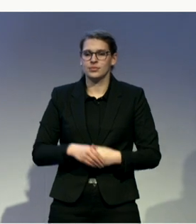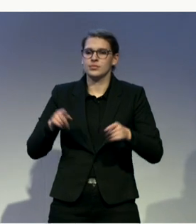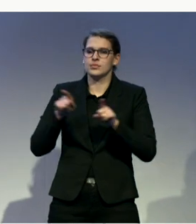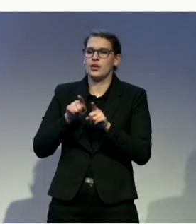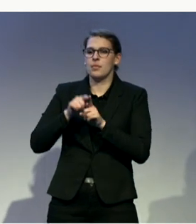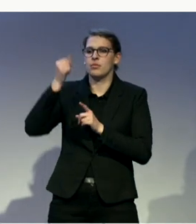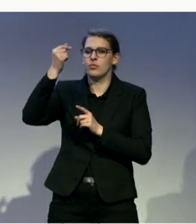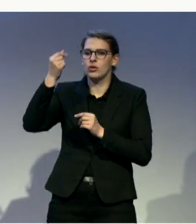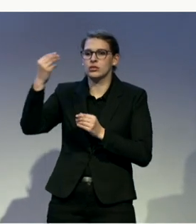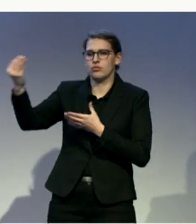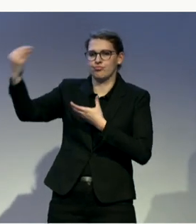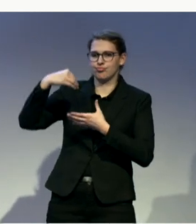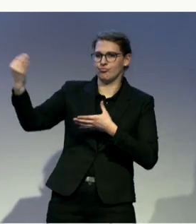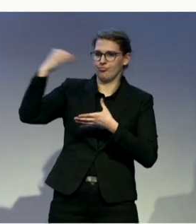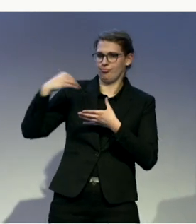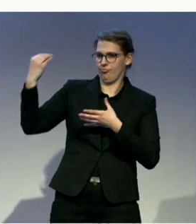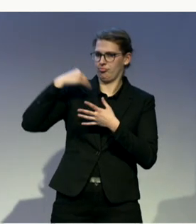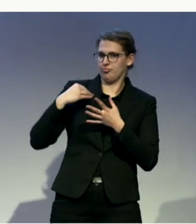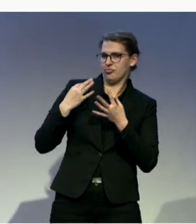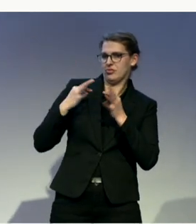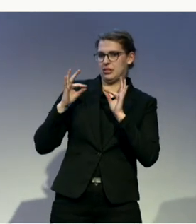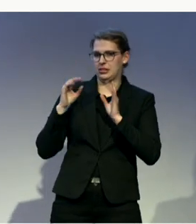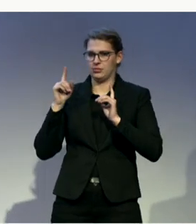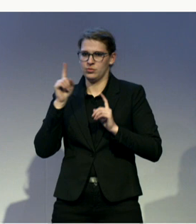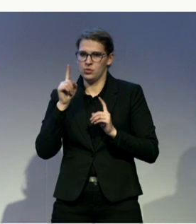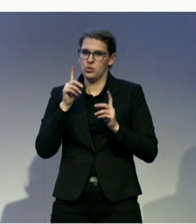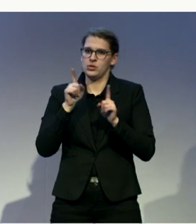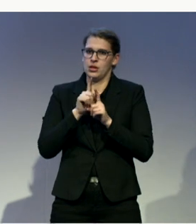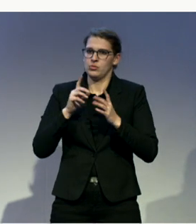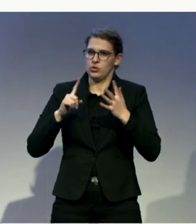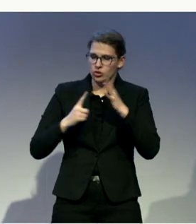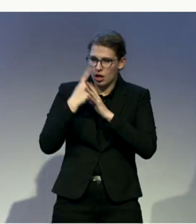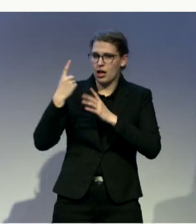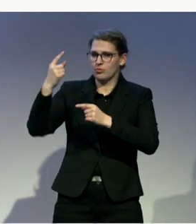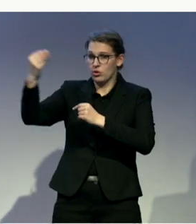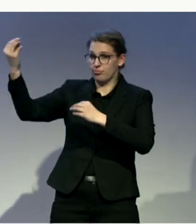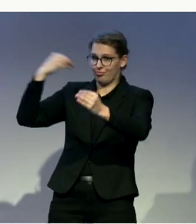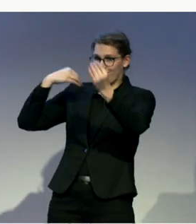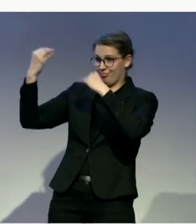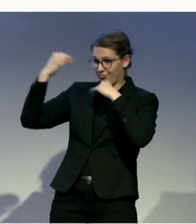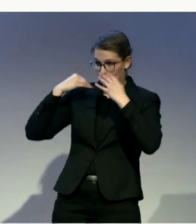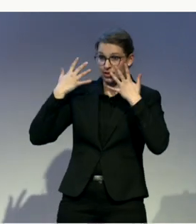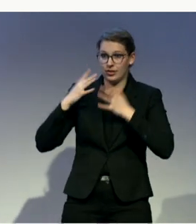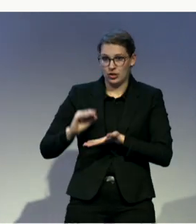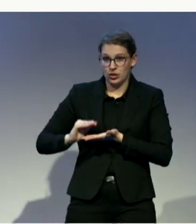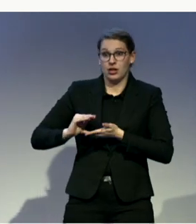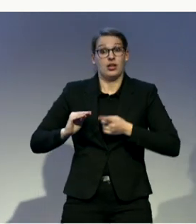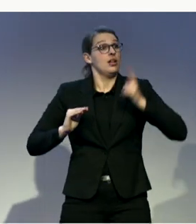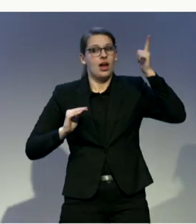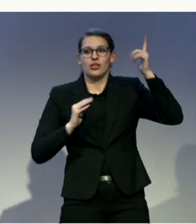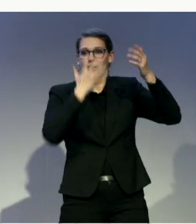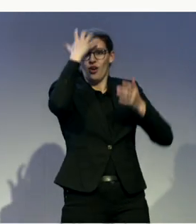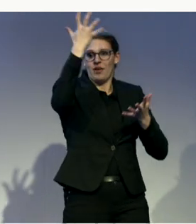model is to include this to the state program and provide the sustainability. Bunu